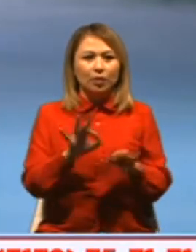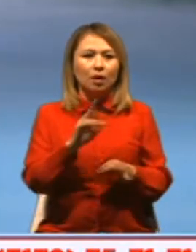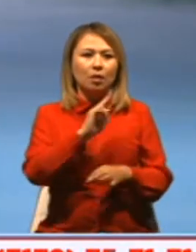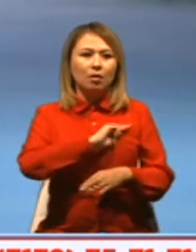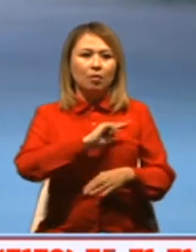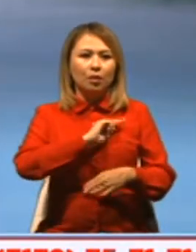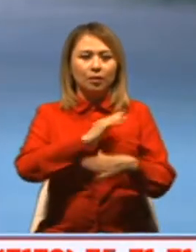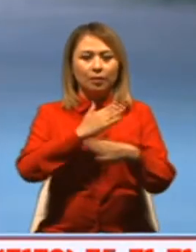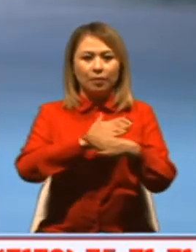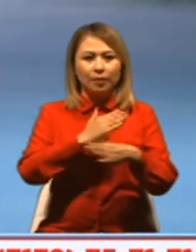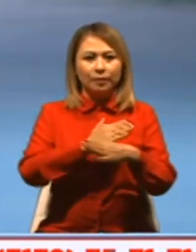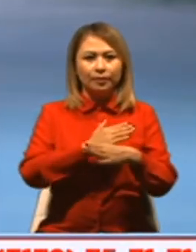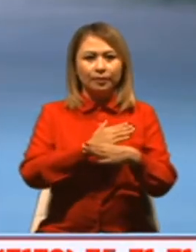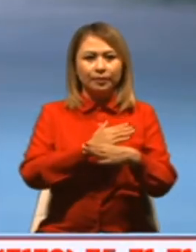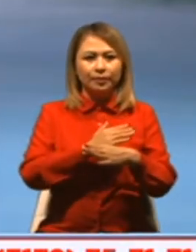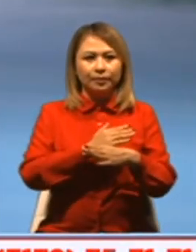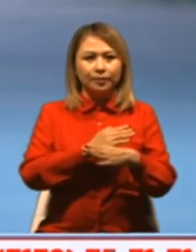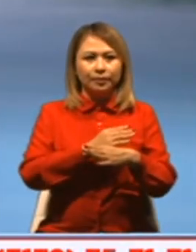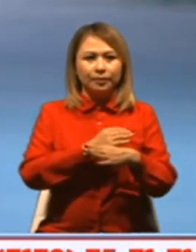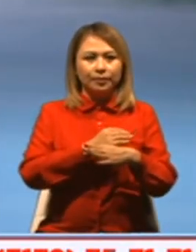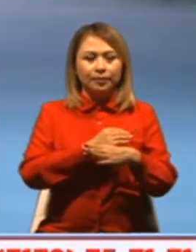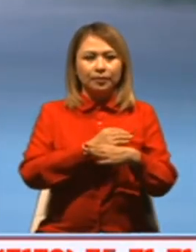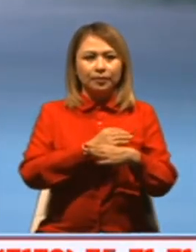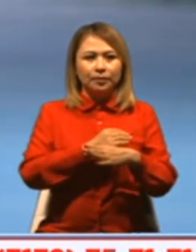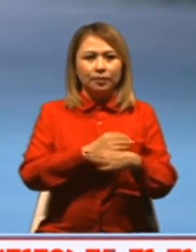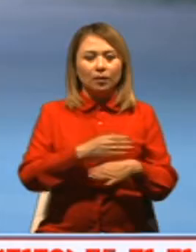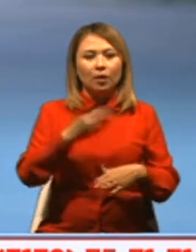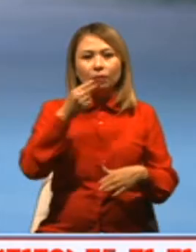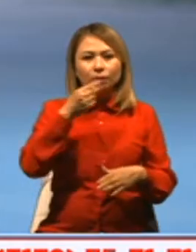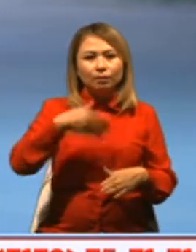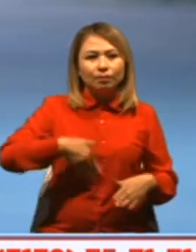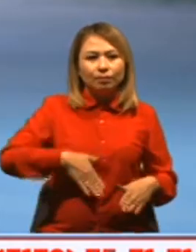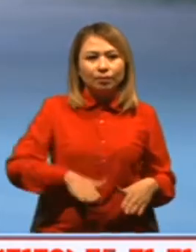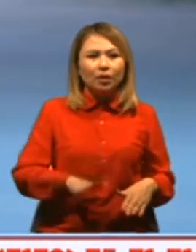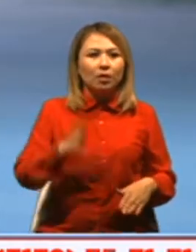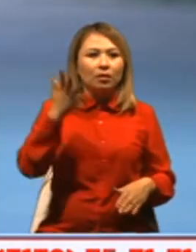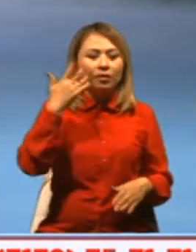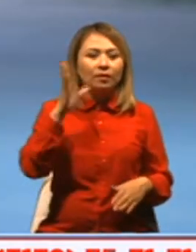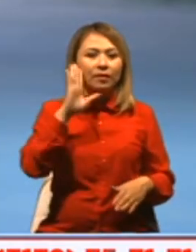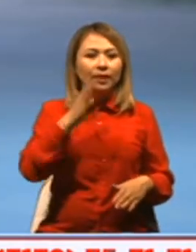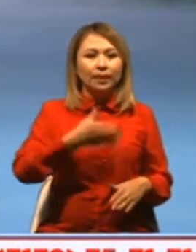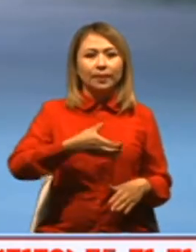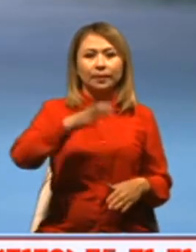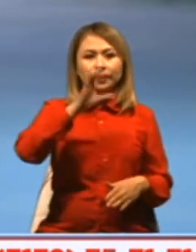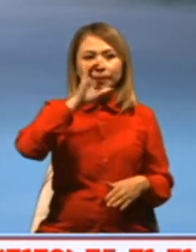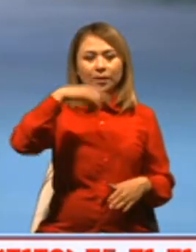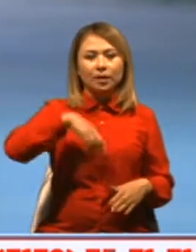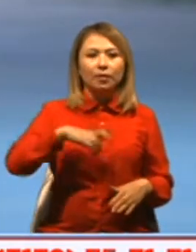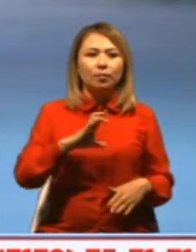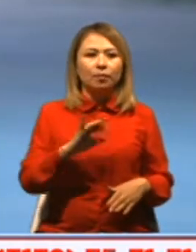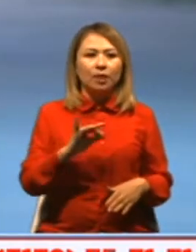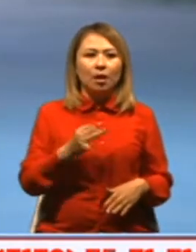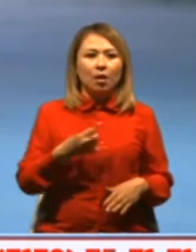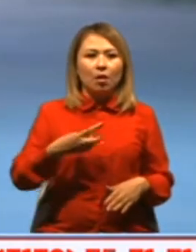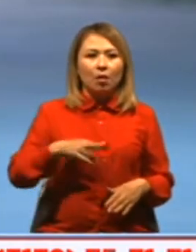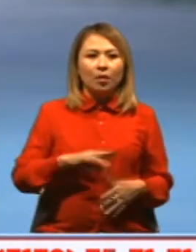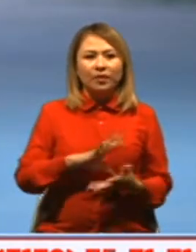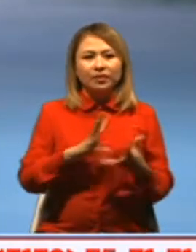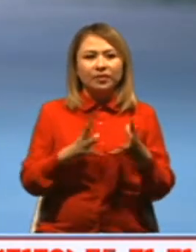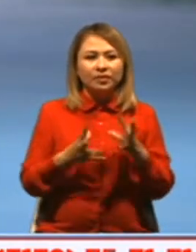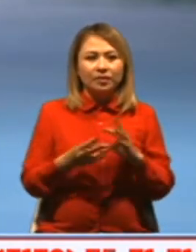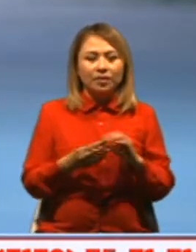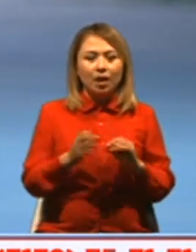істеуіне өте көп әсерін береді. Ашқарынға ішілген су организмдегі биологиялық процестердің